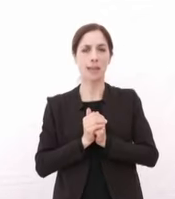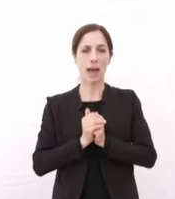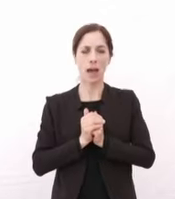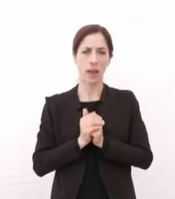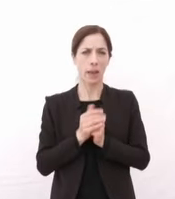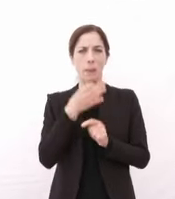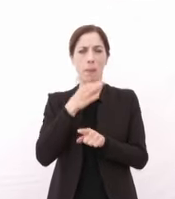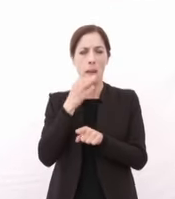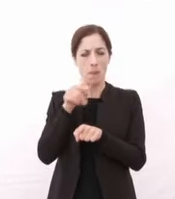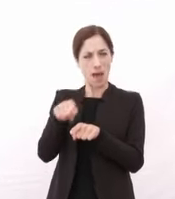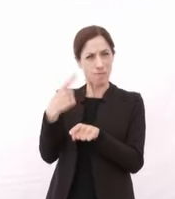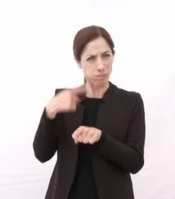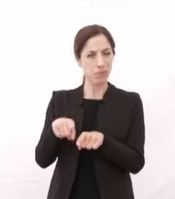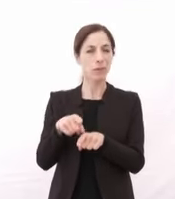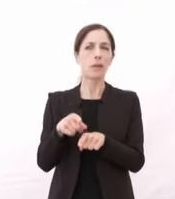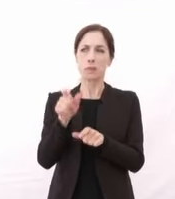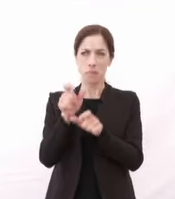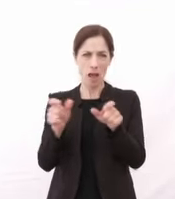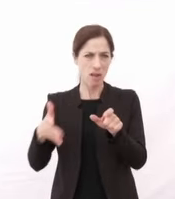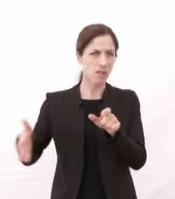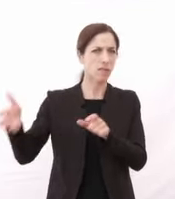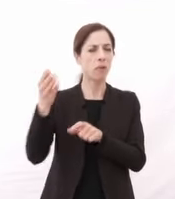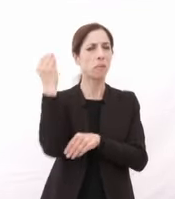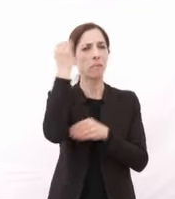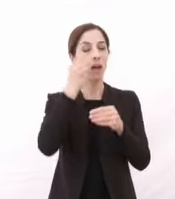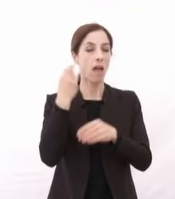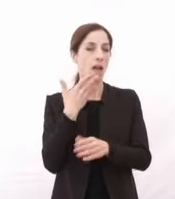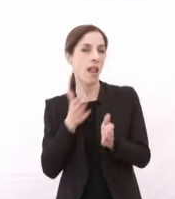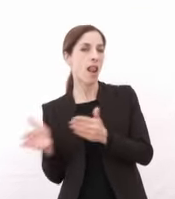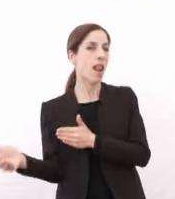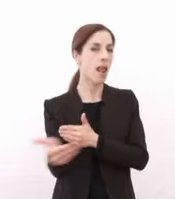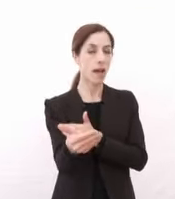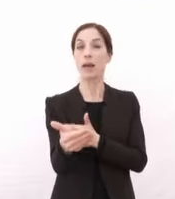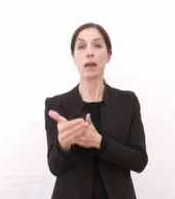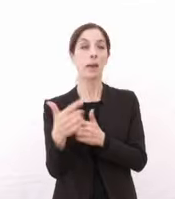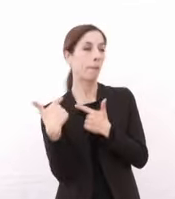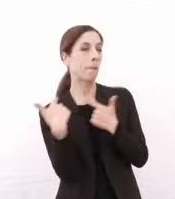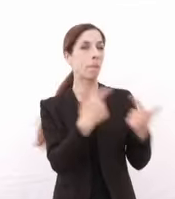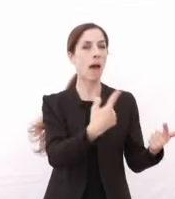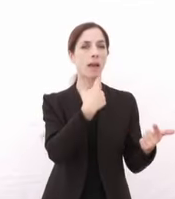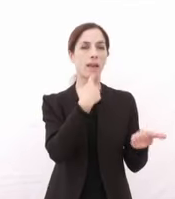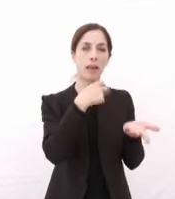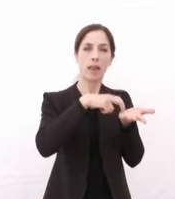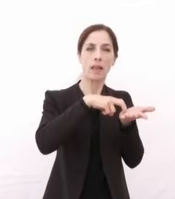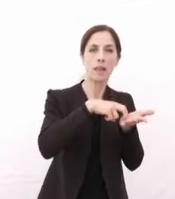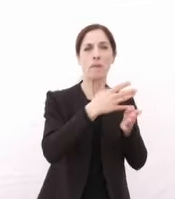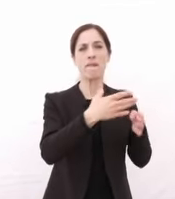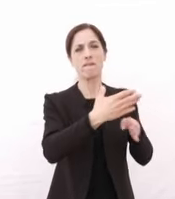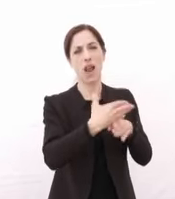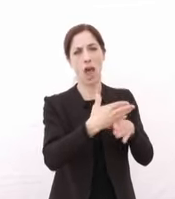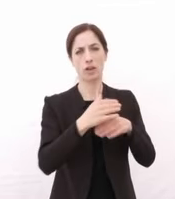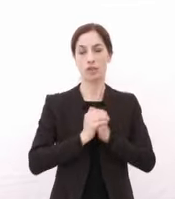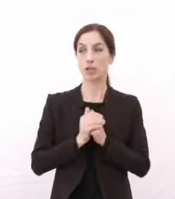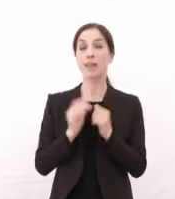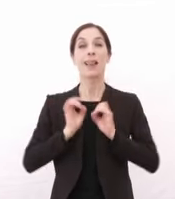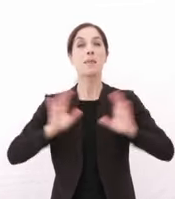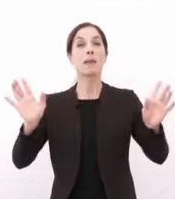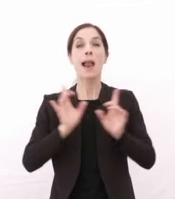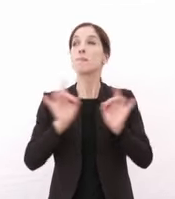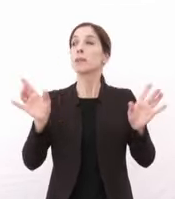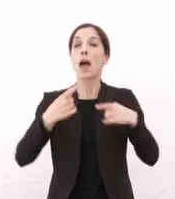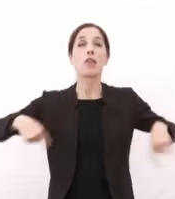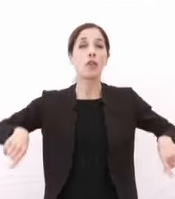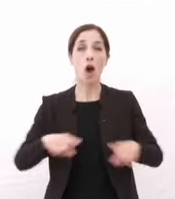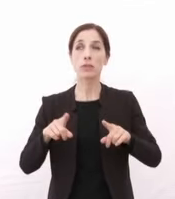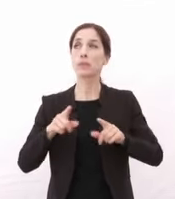interpreta la propria vita e che va a danno dei più deboli e dei più fragili. La nostra libertà, la libertà nel nostro paese, nelle